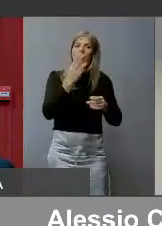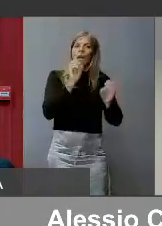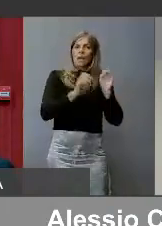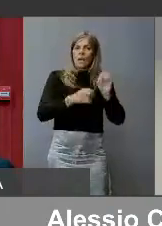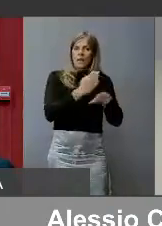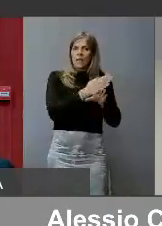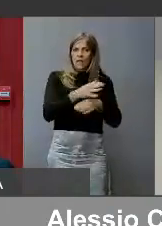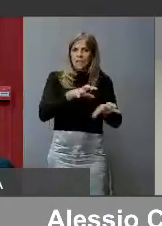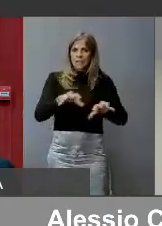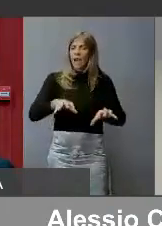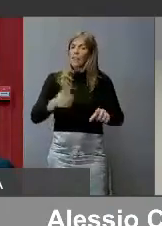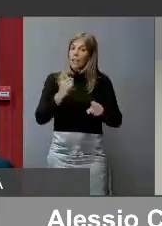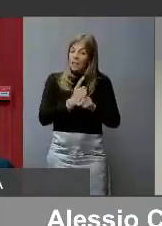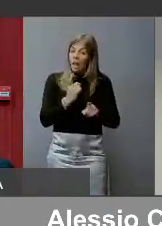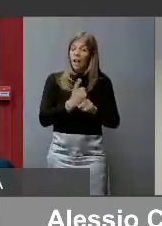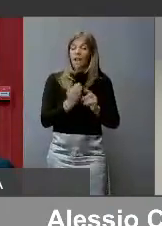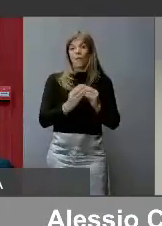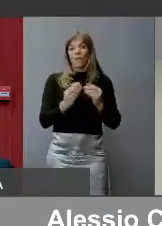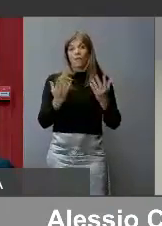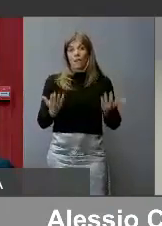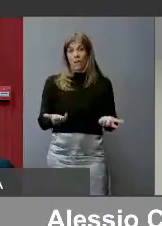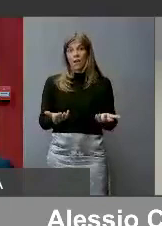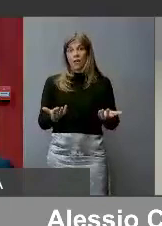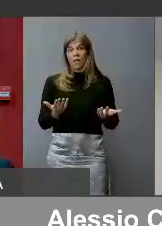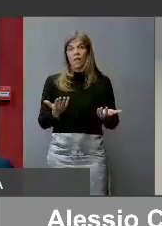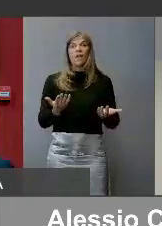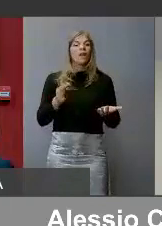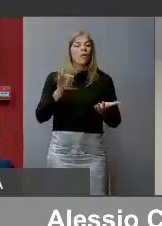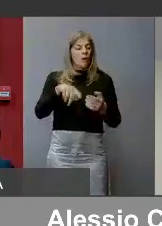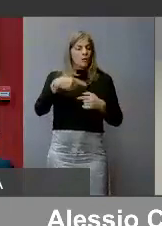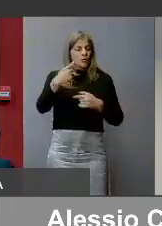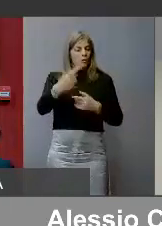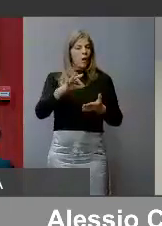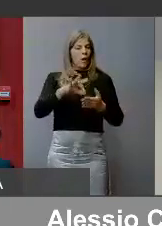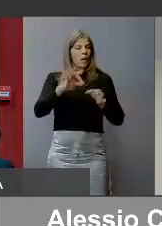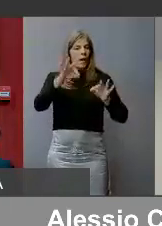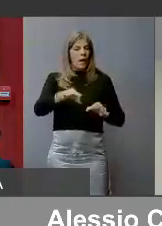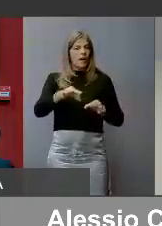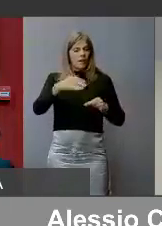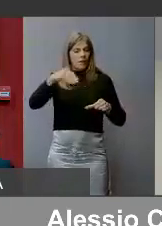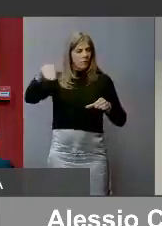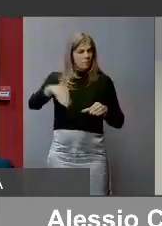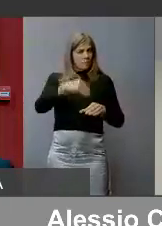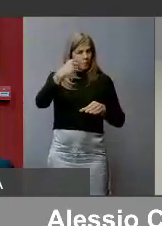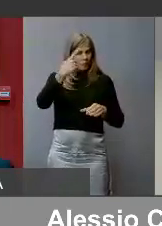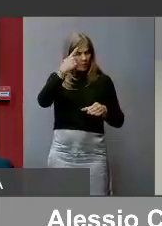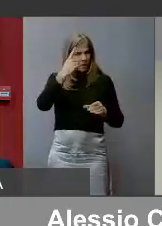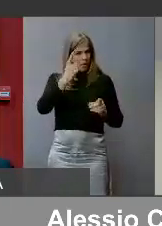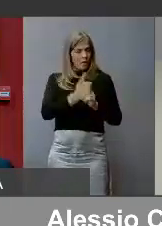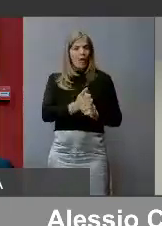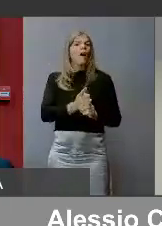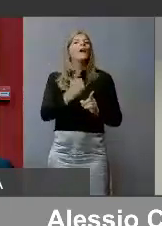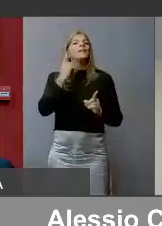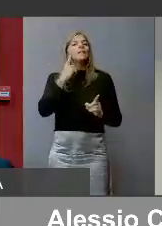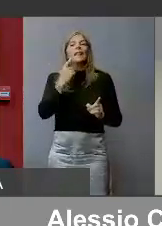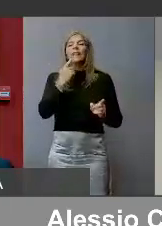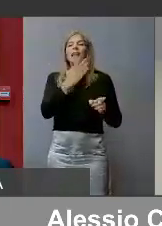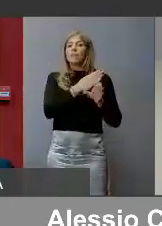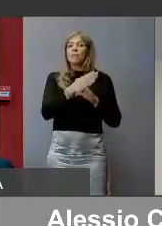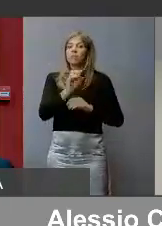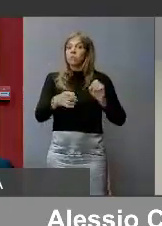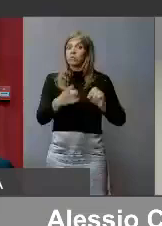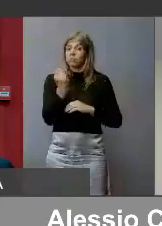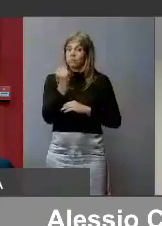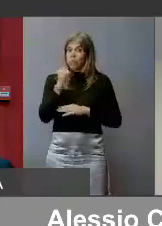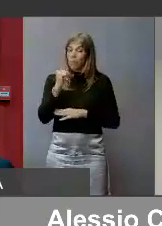entrerà con il luogo un nuovo sistema anche la tariffa puntuale di non fare la differenziata pagherà la tari molto